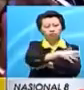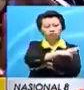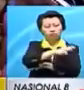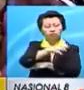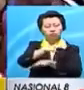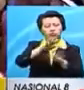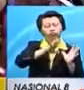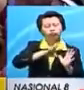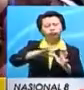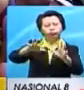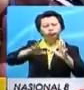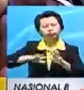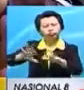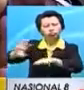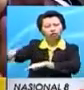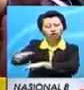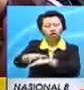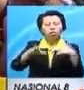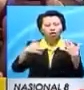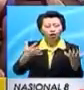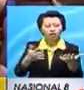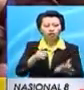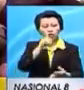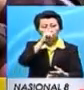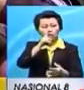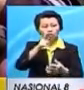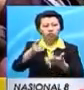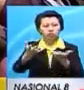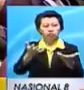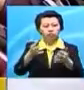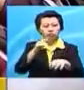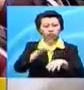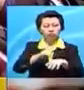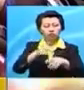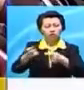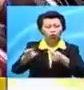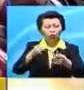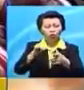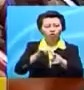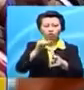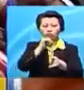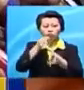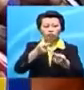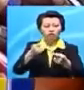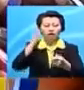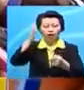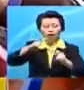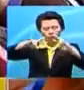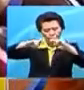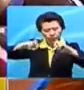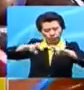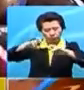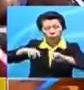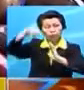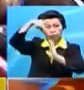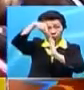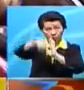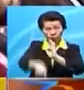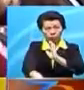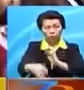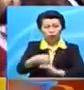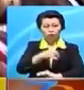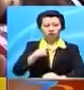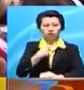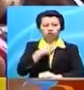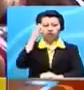into the sea, or is actually a controlled ditch or is uncontrolled ditch. All this will be analyzed in detail, and we